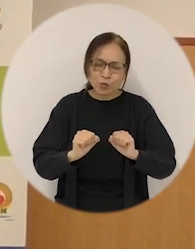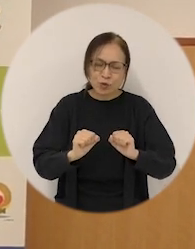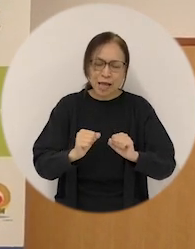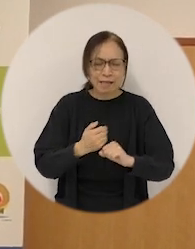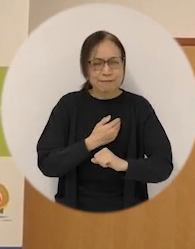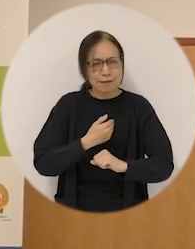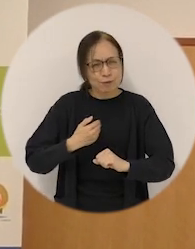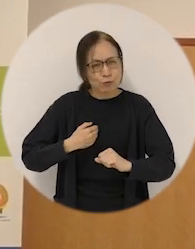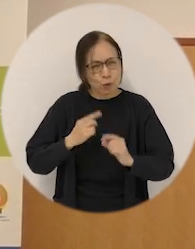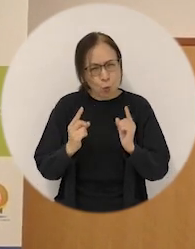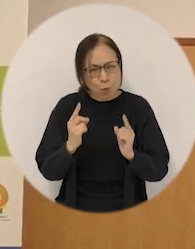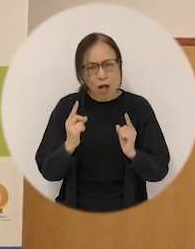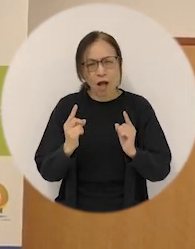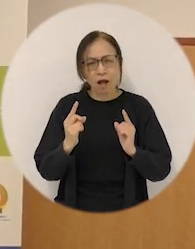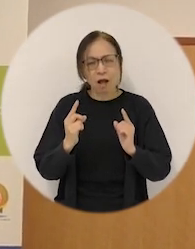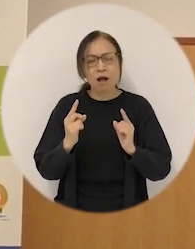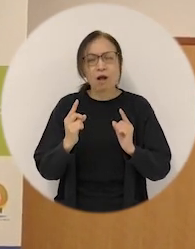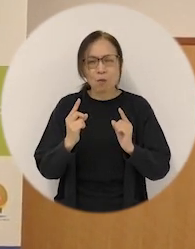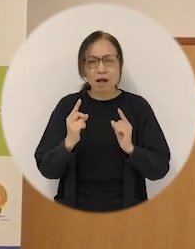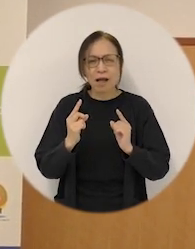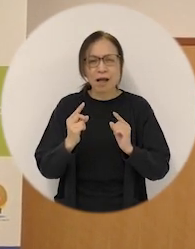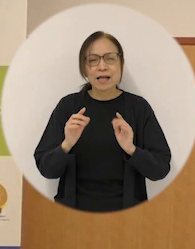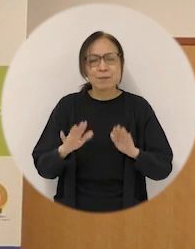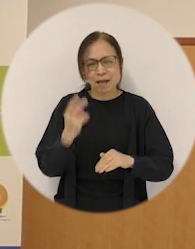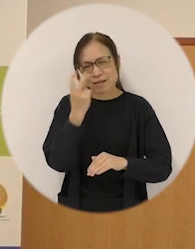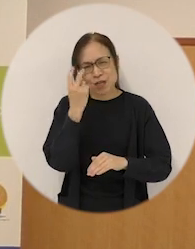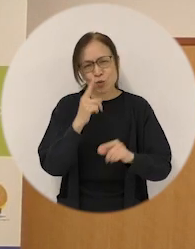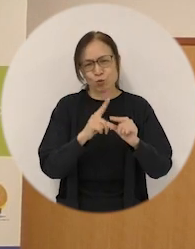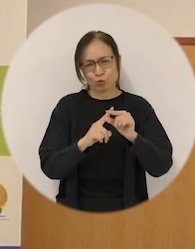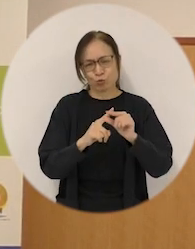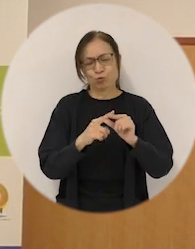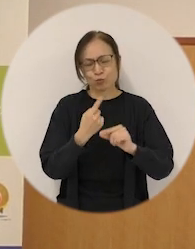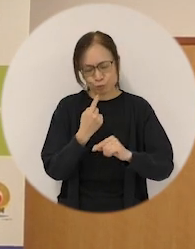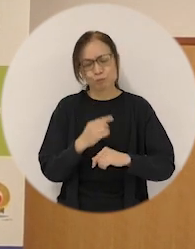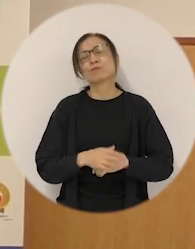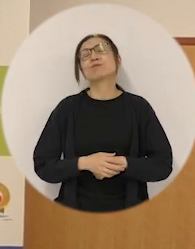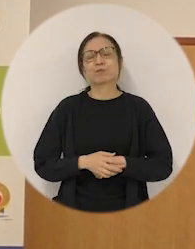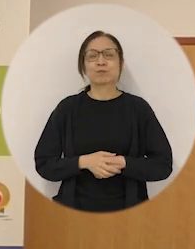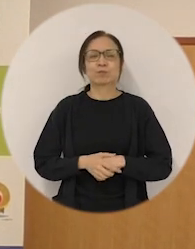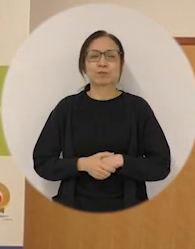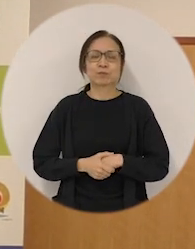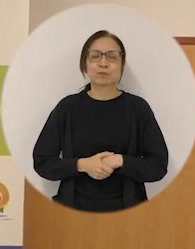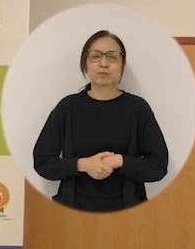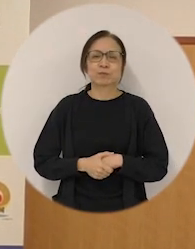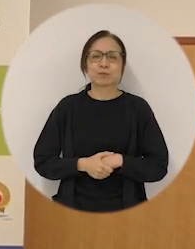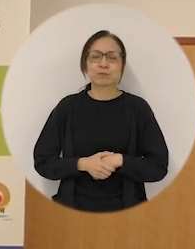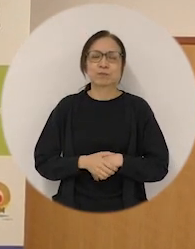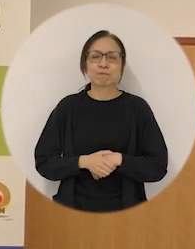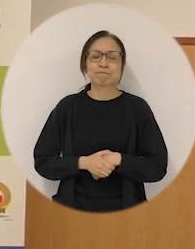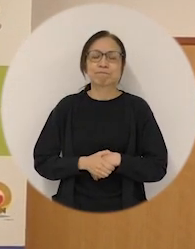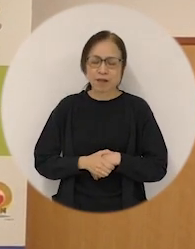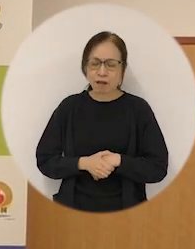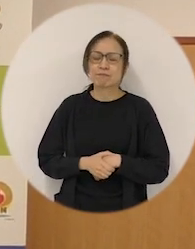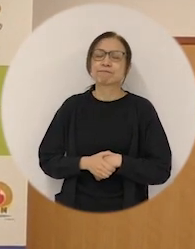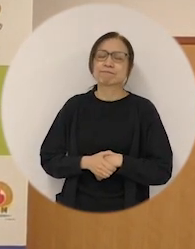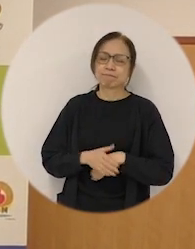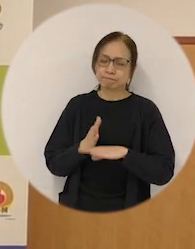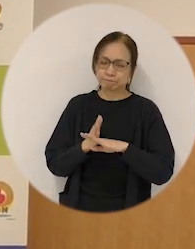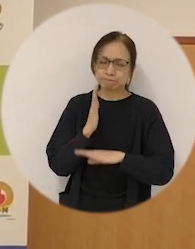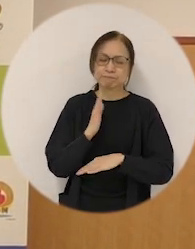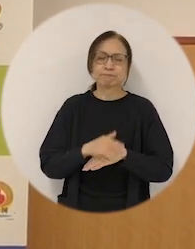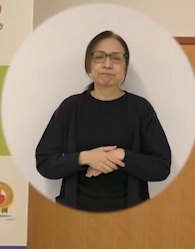かについては現在今まだ検討している段階でございます。 はい、ありがとうございます。